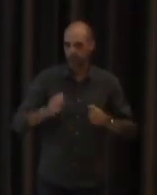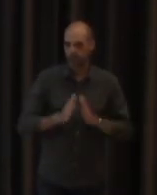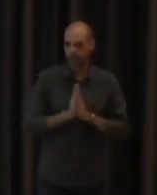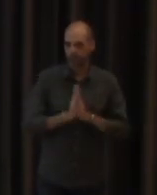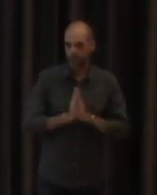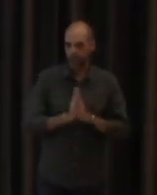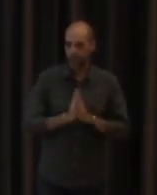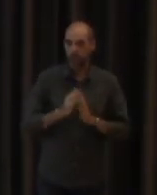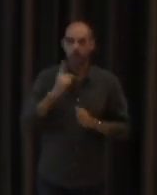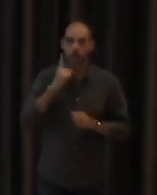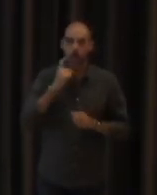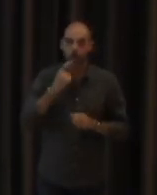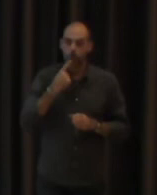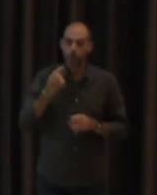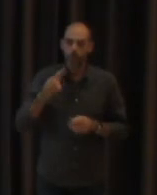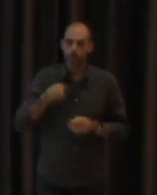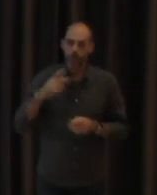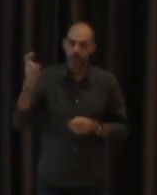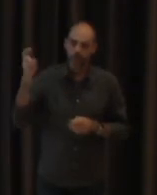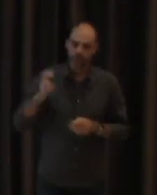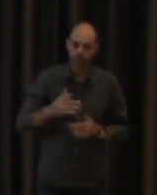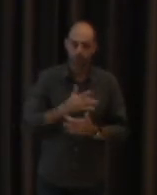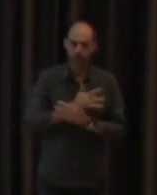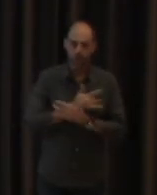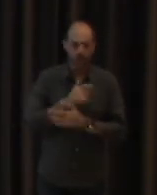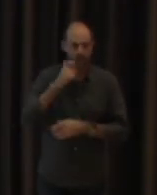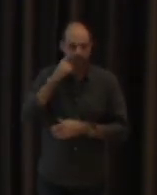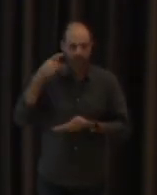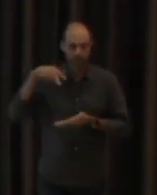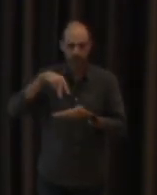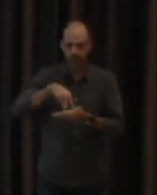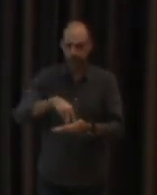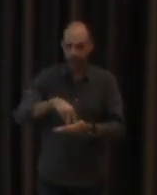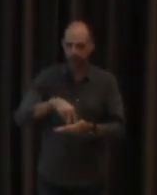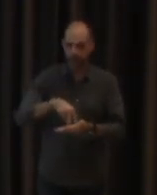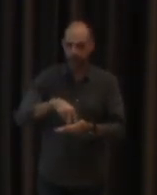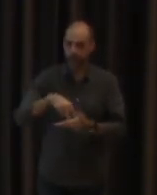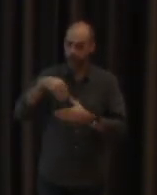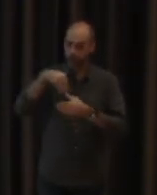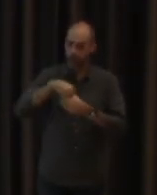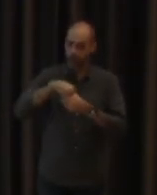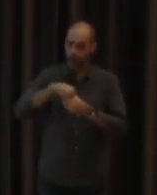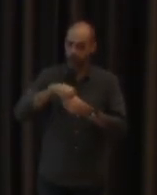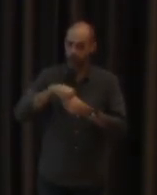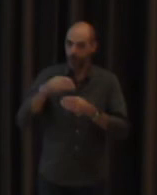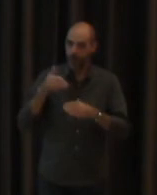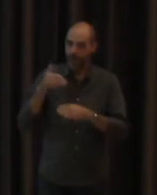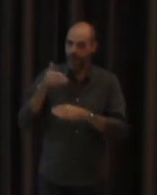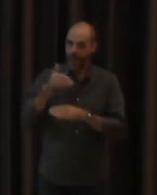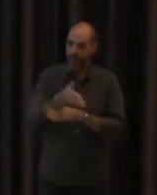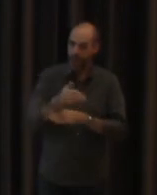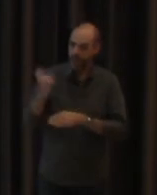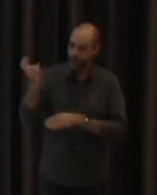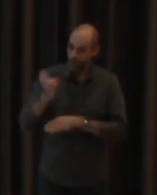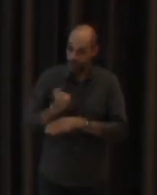venir o hi va arribar la Mare de Déu en persona. A vint, el locatiu explícit amb el verb anar, venir,